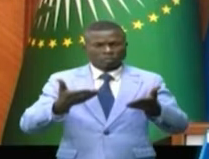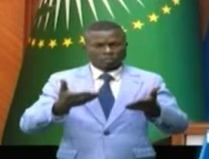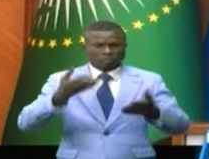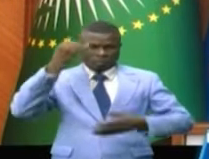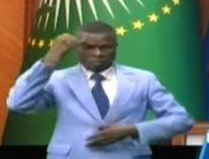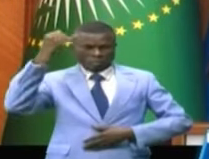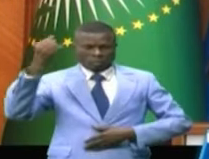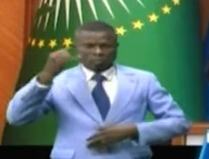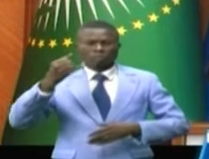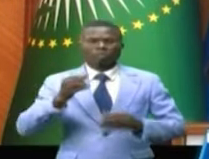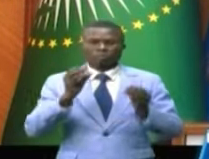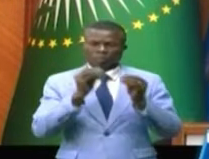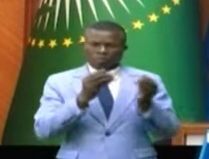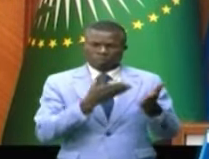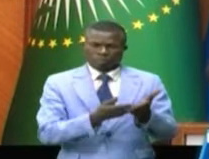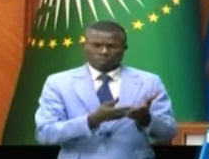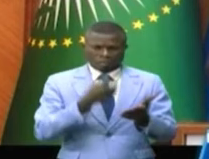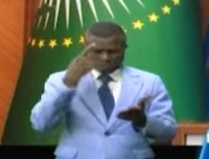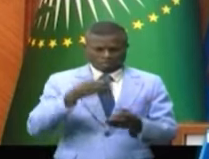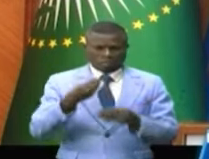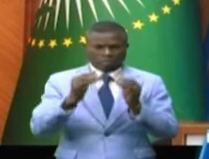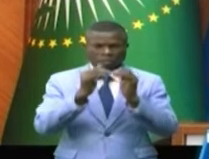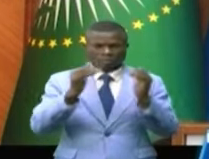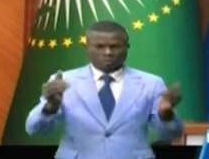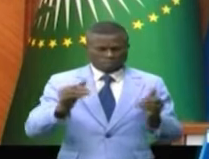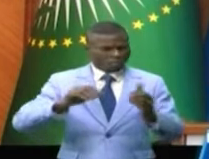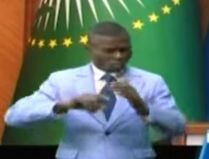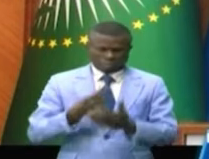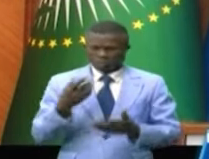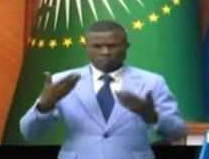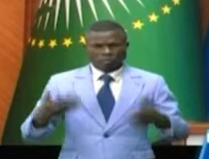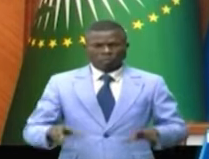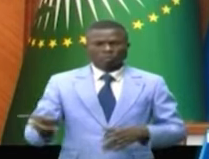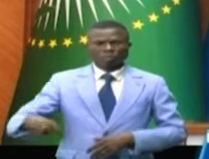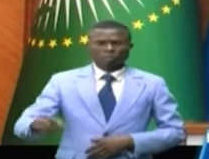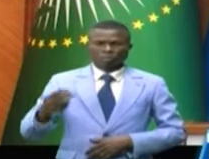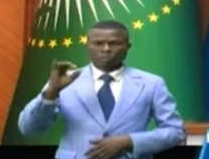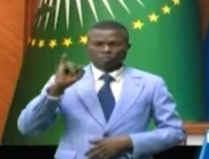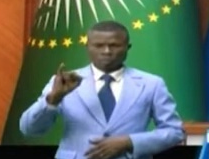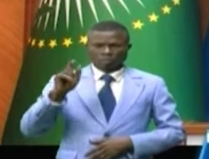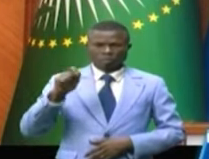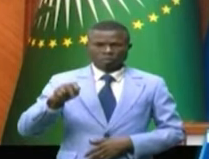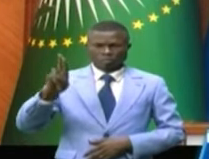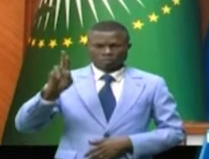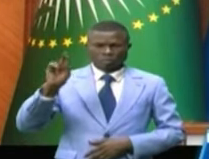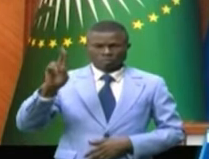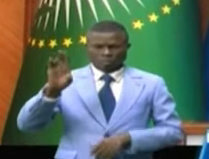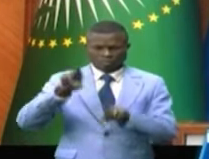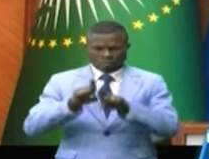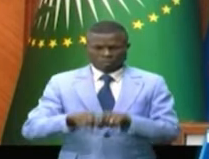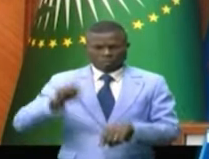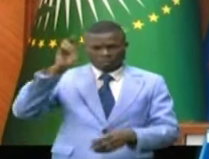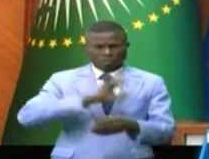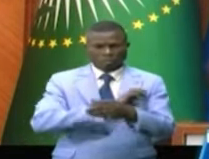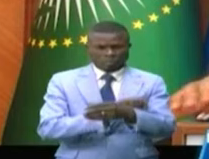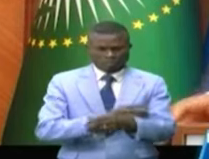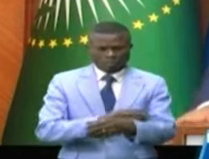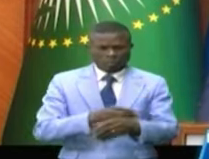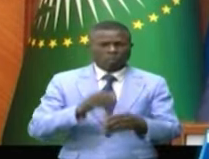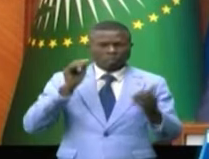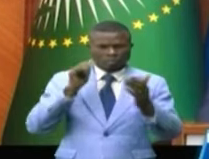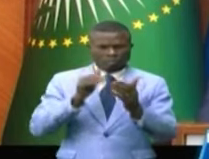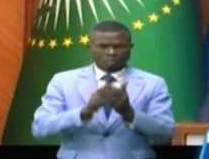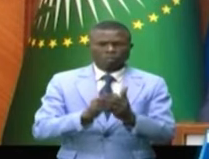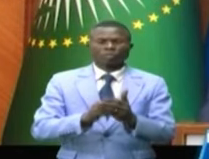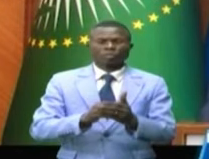option concertée en vue de pacifier définitivement les provinces de l'Ituri et du Nord Kivu, et ce, au regard